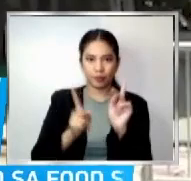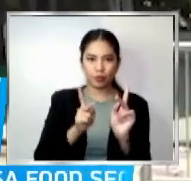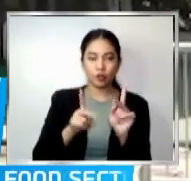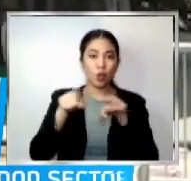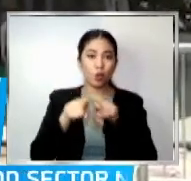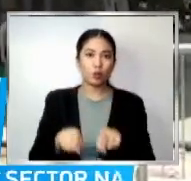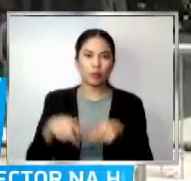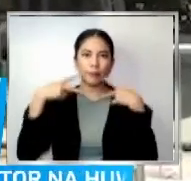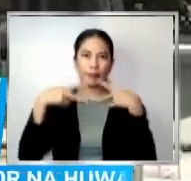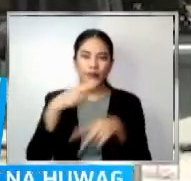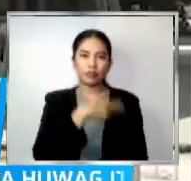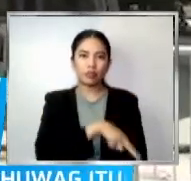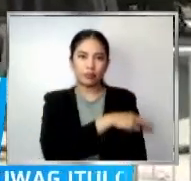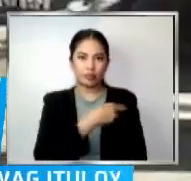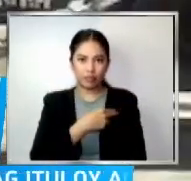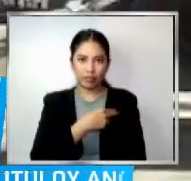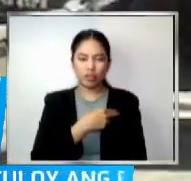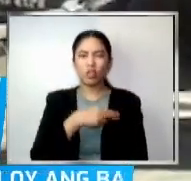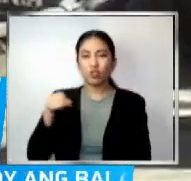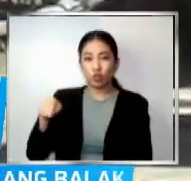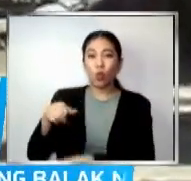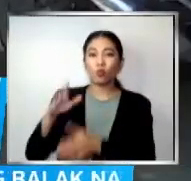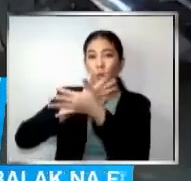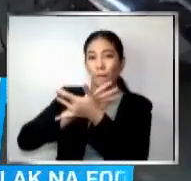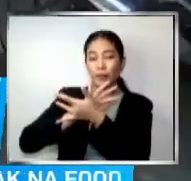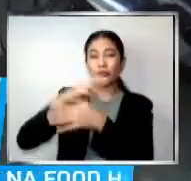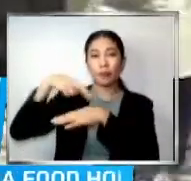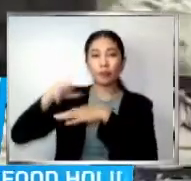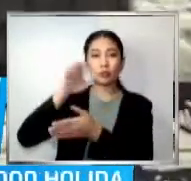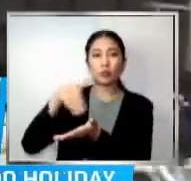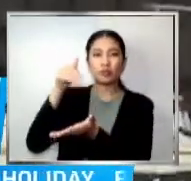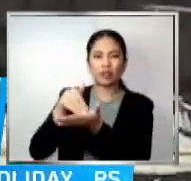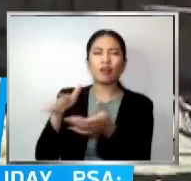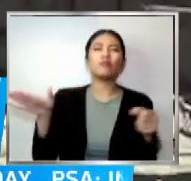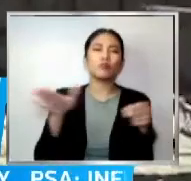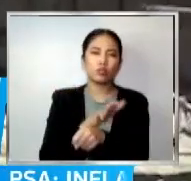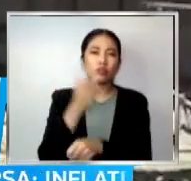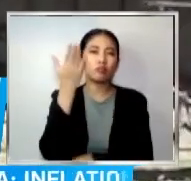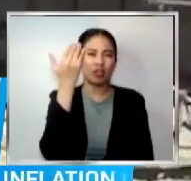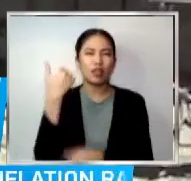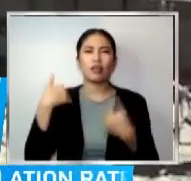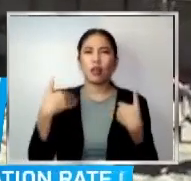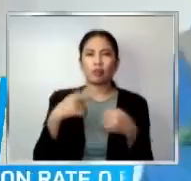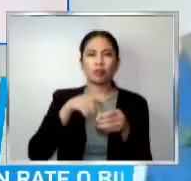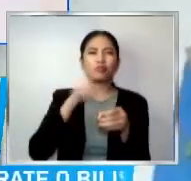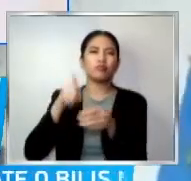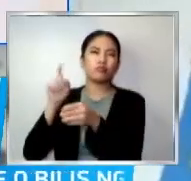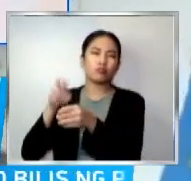referral hospital sa rehiyon, puno na rin. Nag-resign pa ang ilang health worker doon dahil sa pagod at pangamba sa